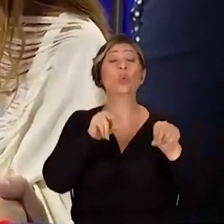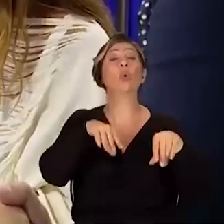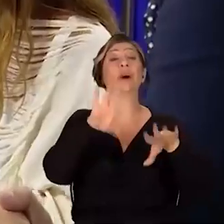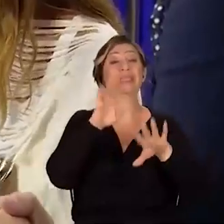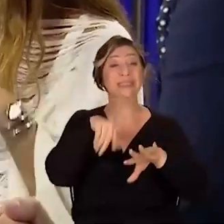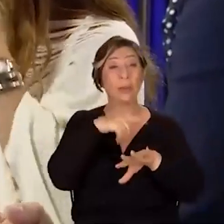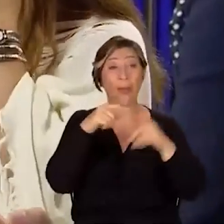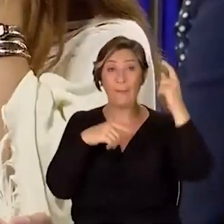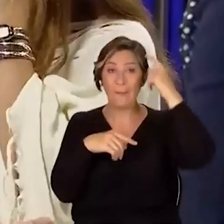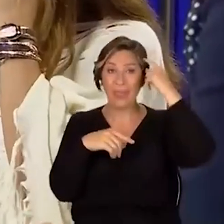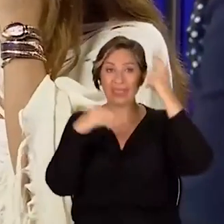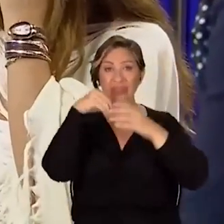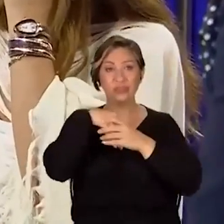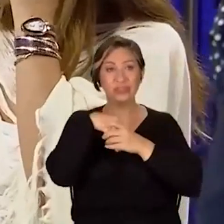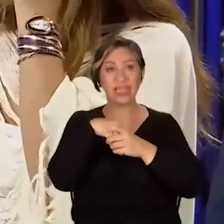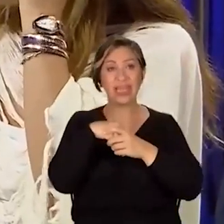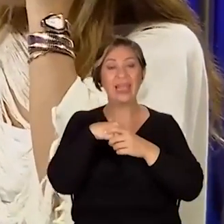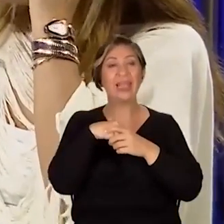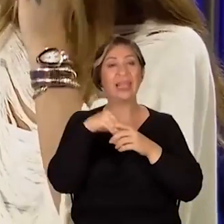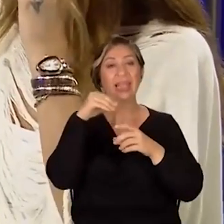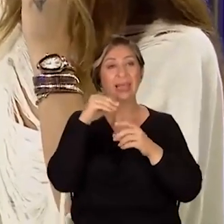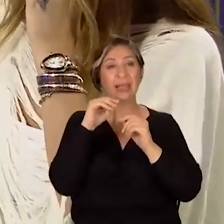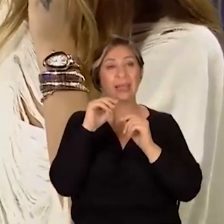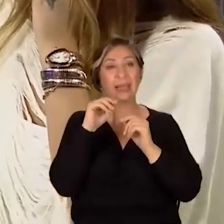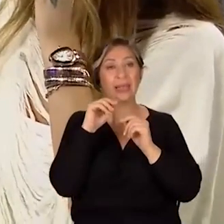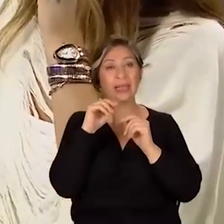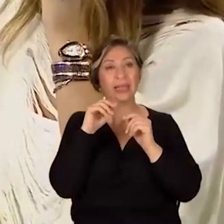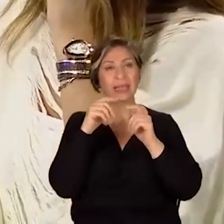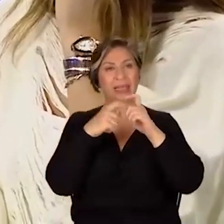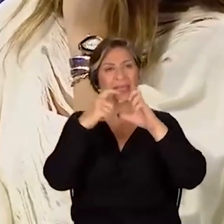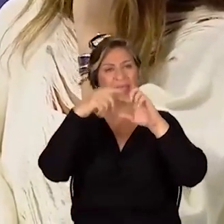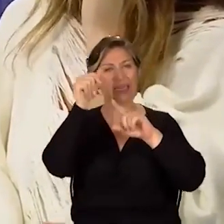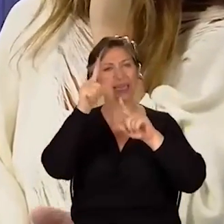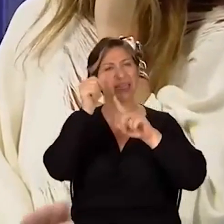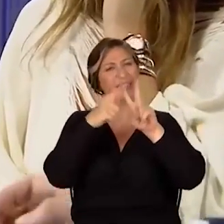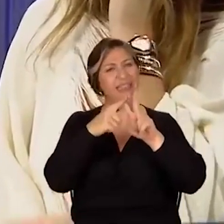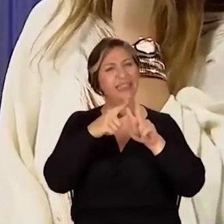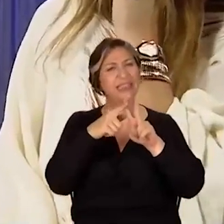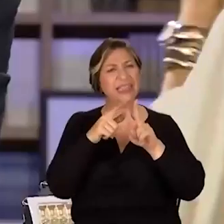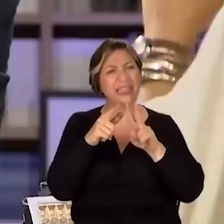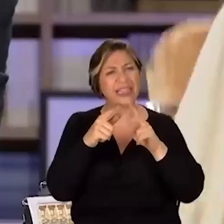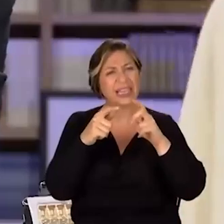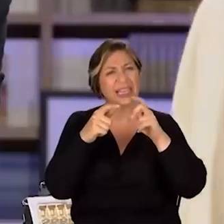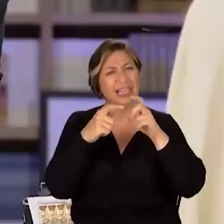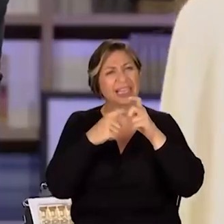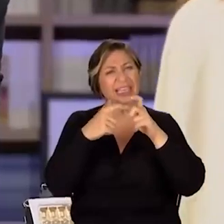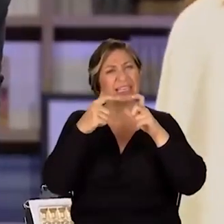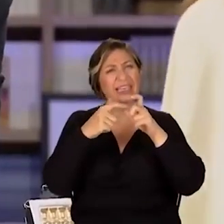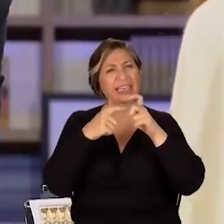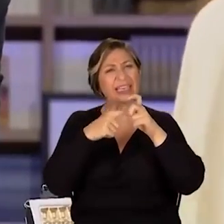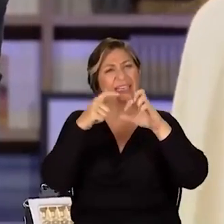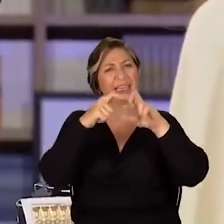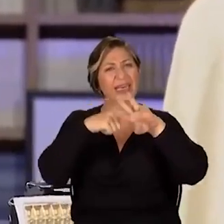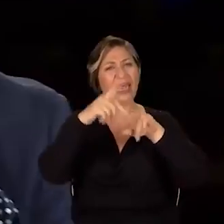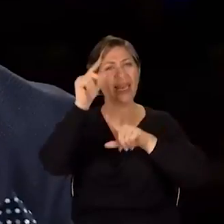zaman beyninizin içerisinden, Latincesini söyleyeceğim özür dilerim, girelin dediğimiz bir hormon salgılanıyor. Ne diye efendim? Girelin. Gralin.